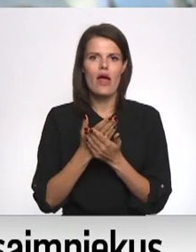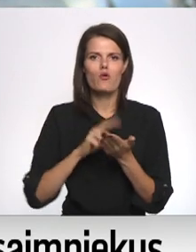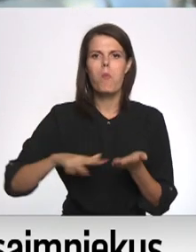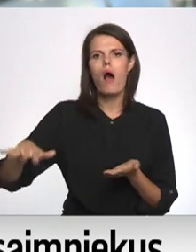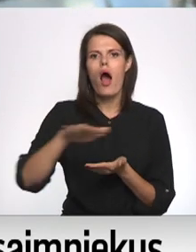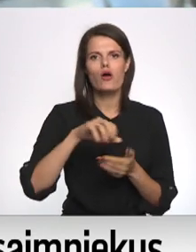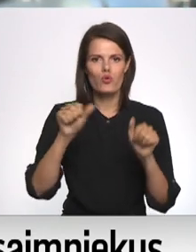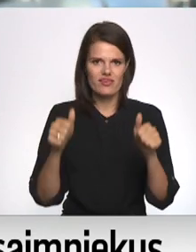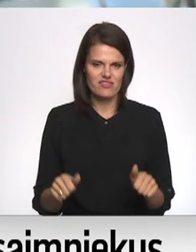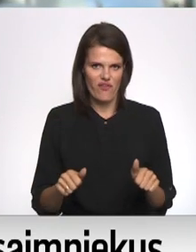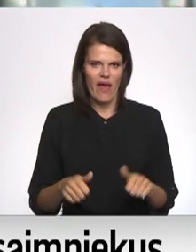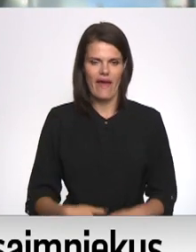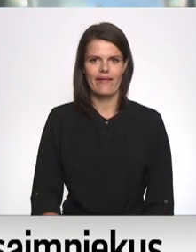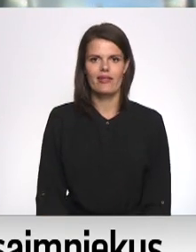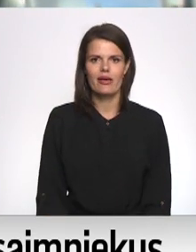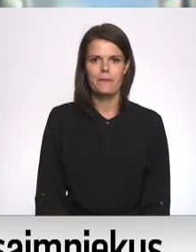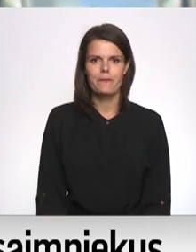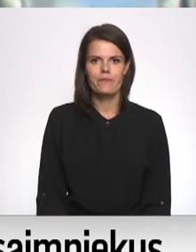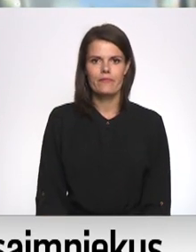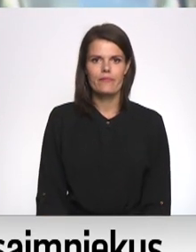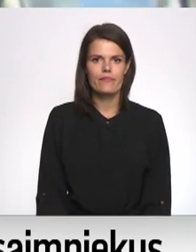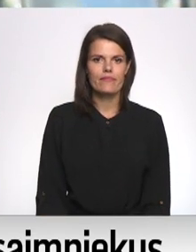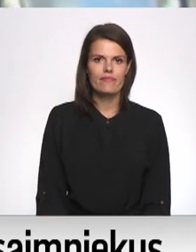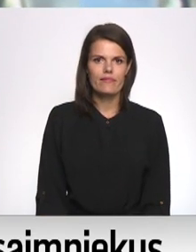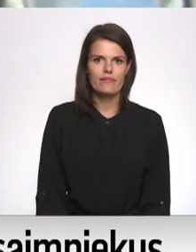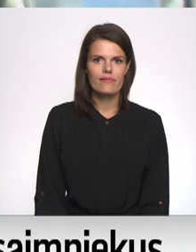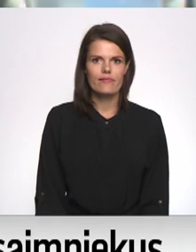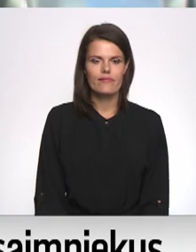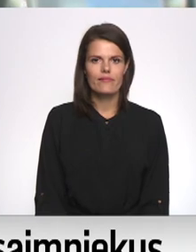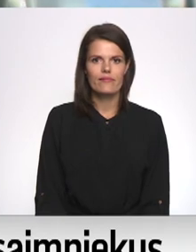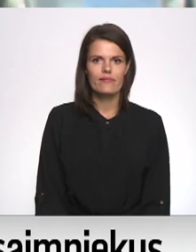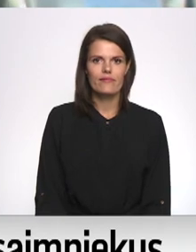Ausma Sprukte Kozule, Vitālijs Duderenoks, Andrejs Mažāns, Latgales reģionālā televīzija.